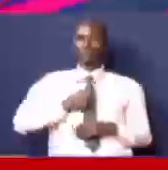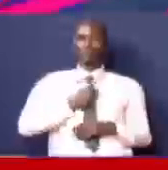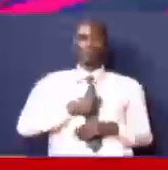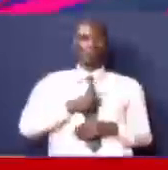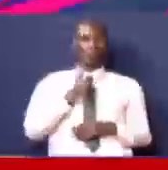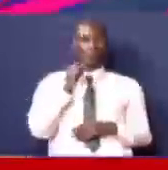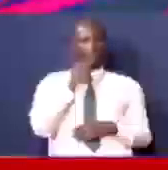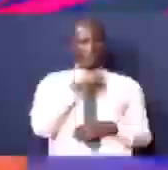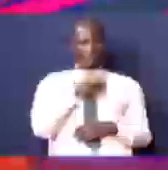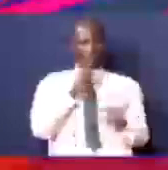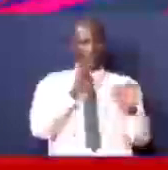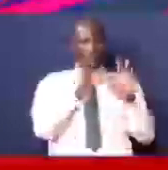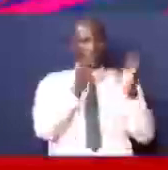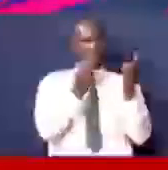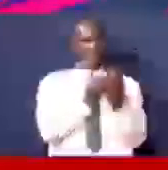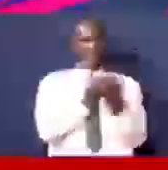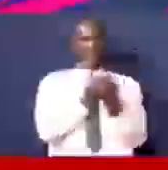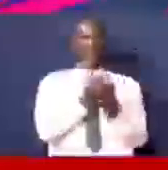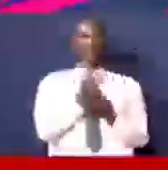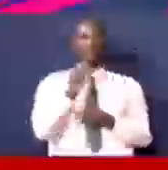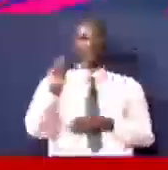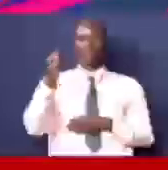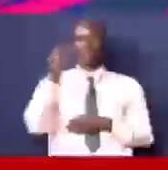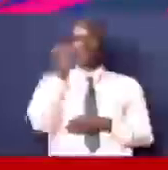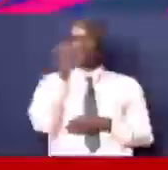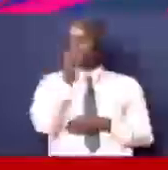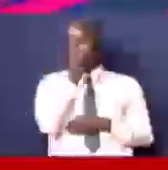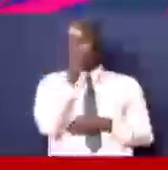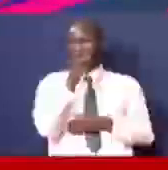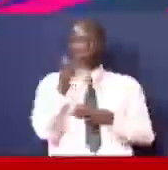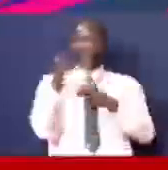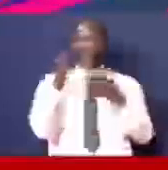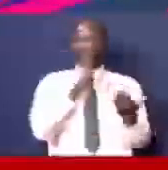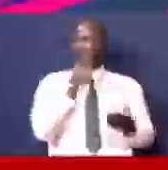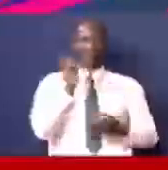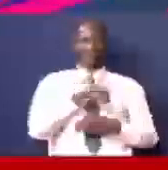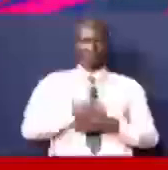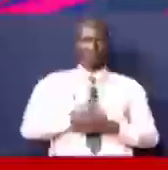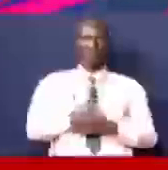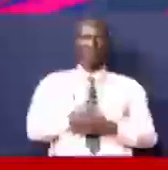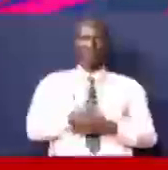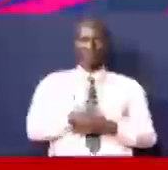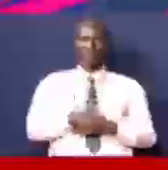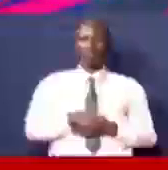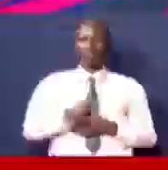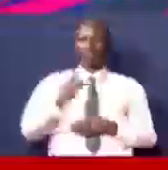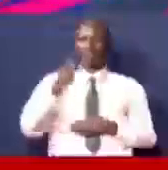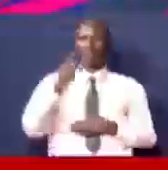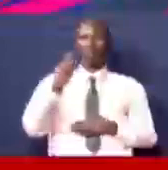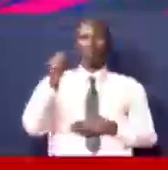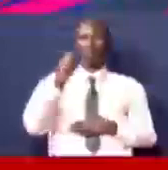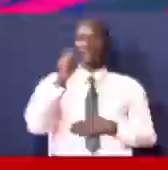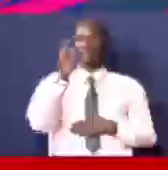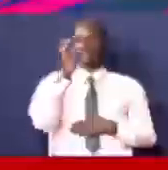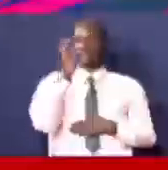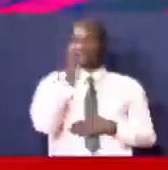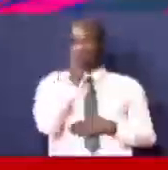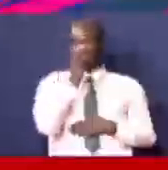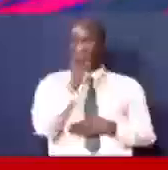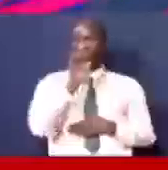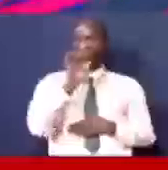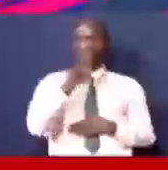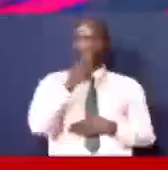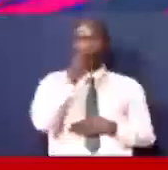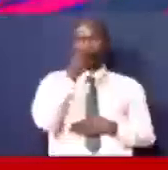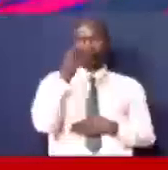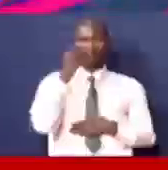wa mwai kibaki na ulane mototia kwa oyu na ni president wa dhomo ya uya na ula wa president wa katu wa vandhi ya Kenya. Kalonzo ni